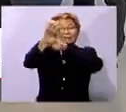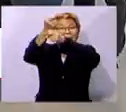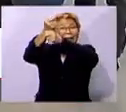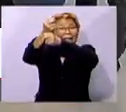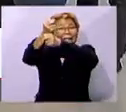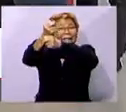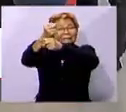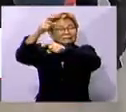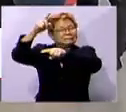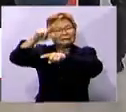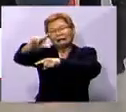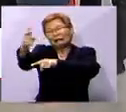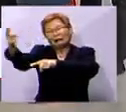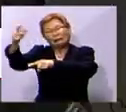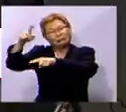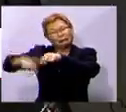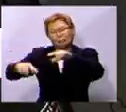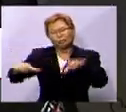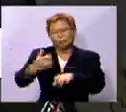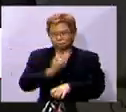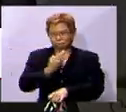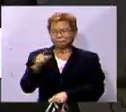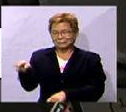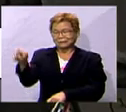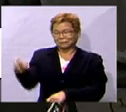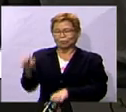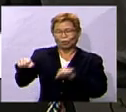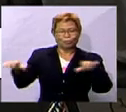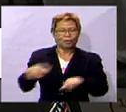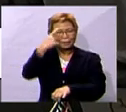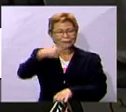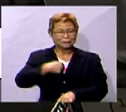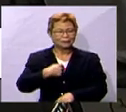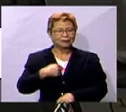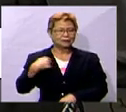tidak mungkin mampu dilakukan orang lain. Pada saya dia macam ni, kita atlet,